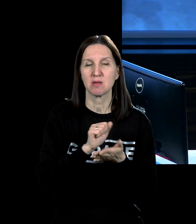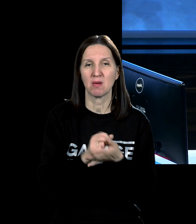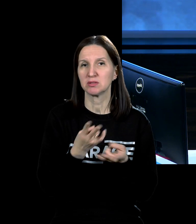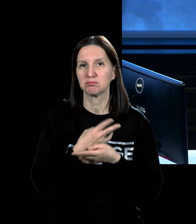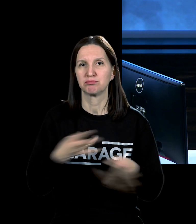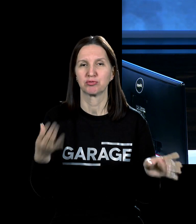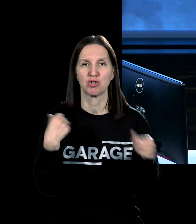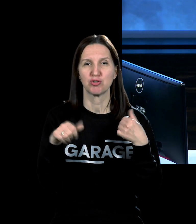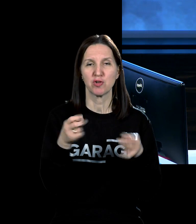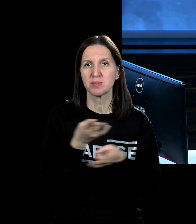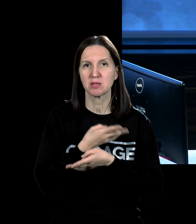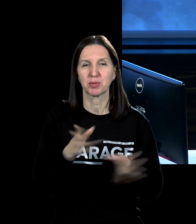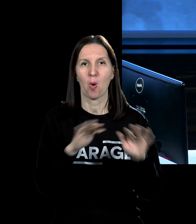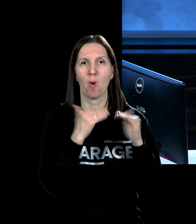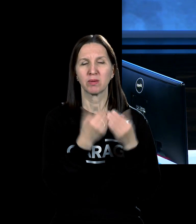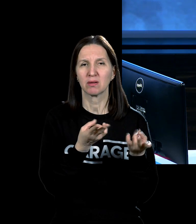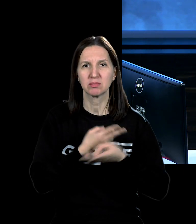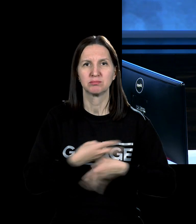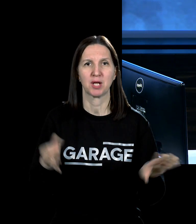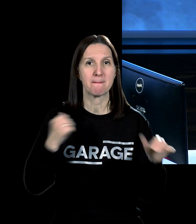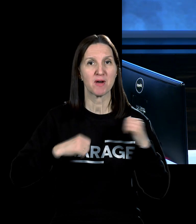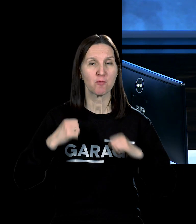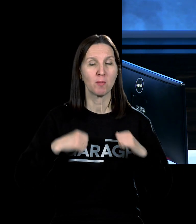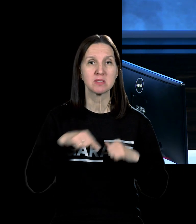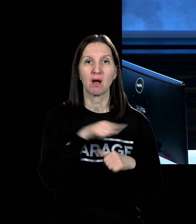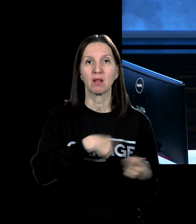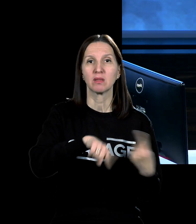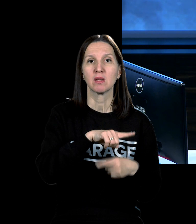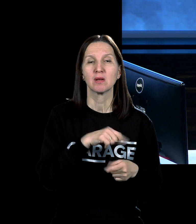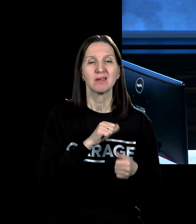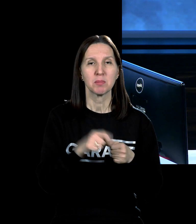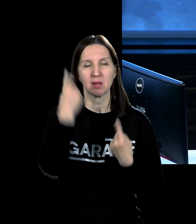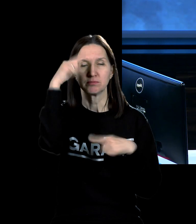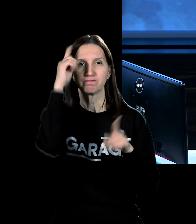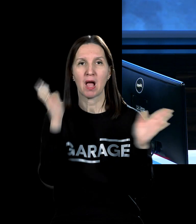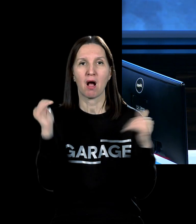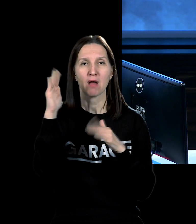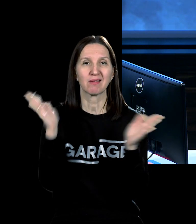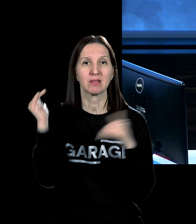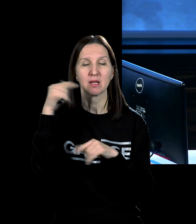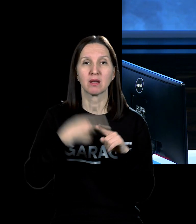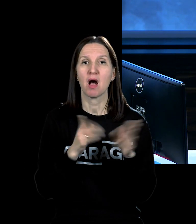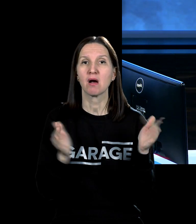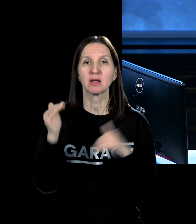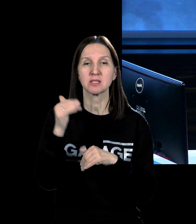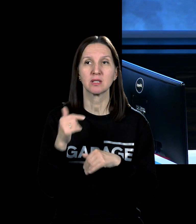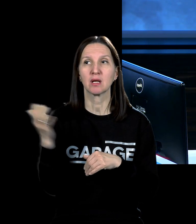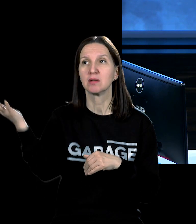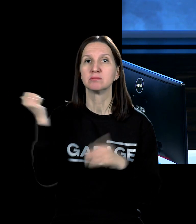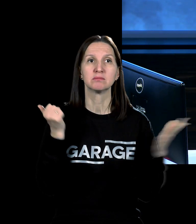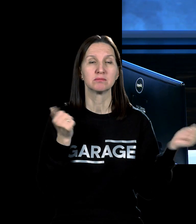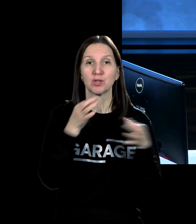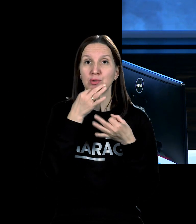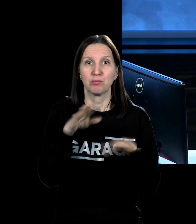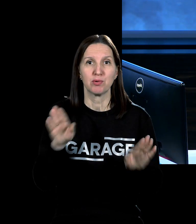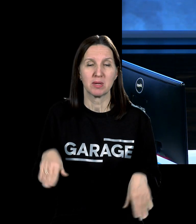которое занимается уже не живописью, не объектами, не перформансами. Оно занимается картинками. Картинки, которые